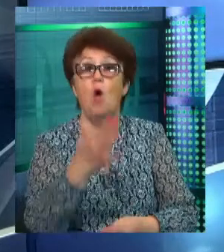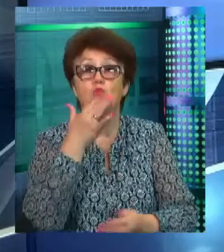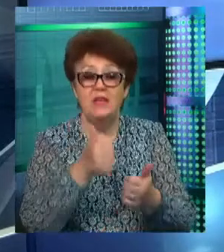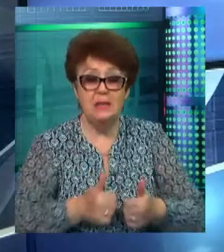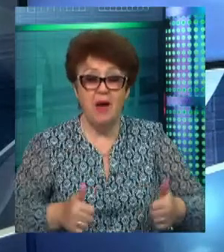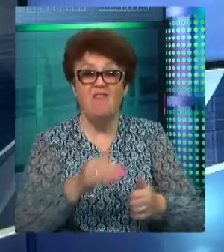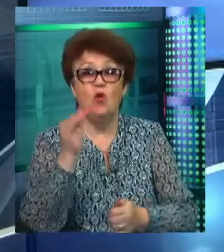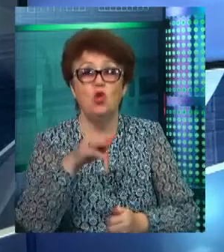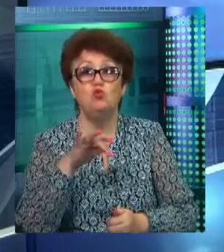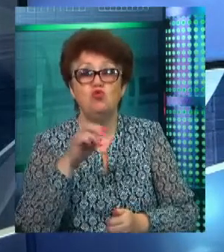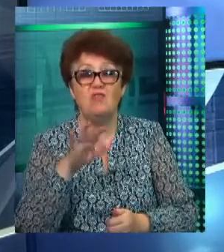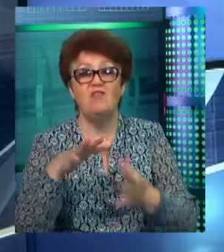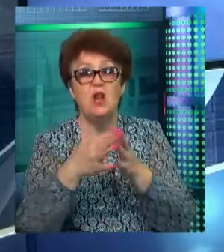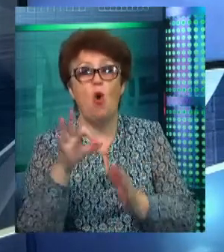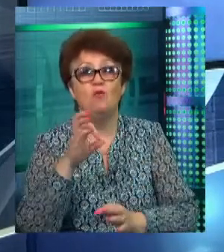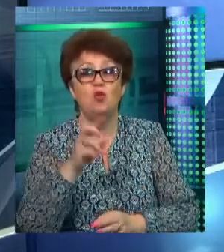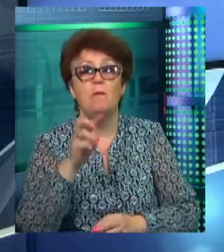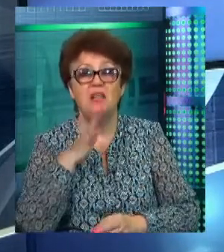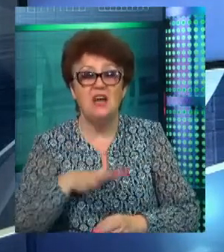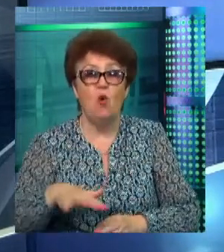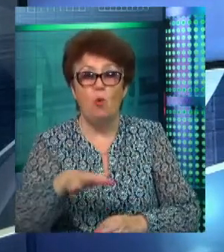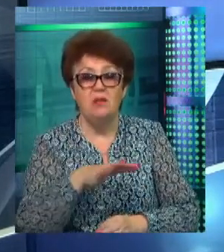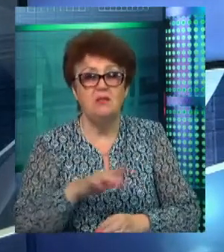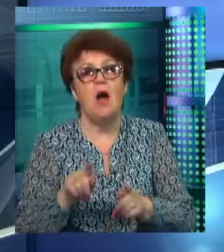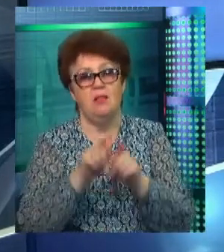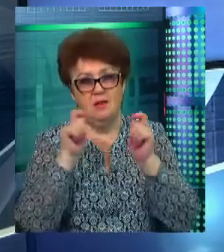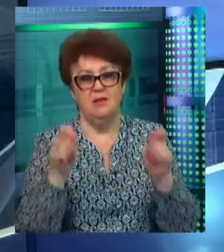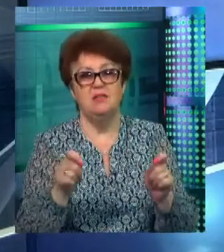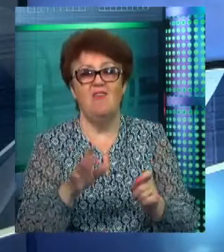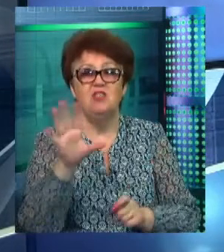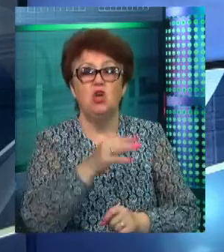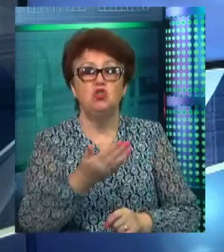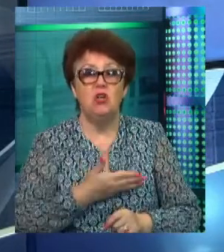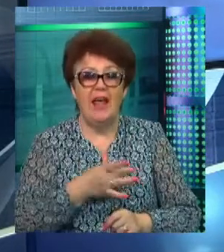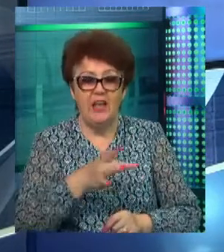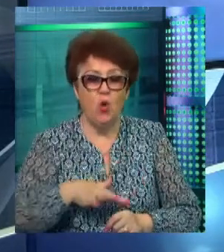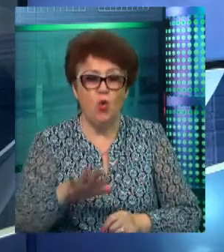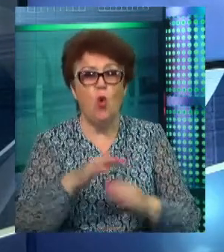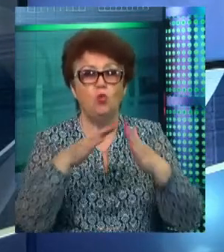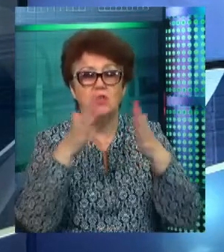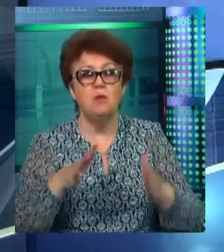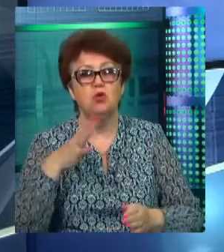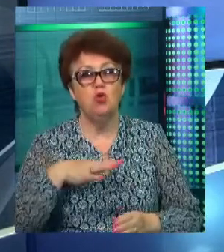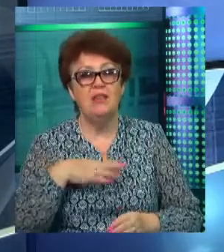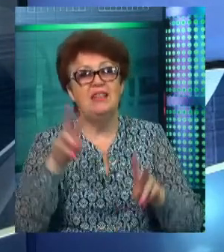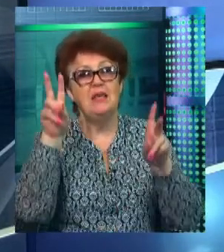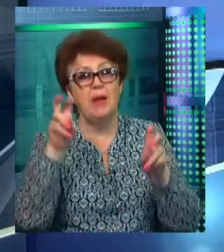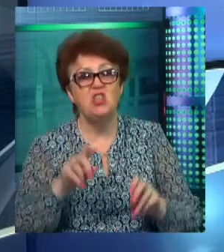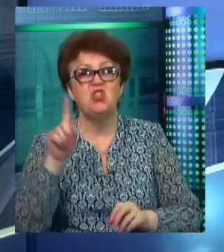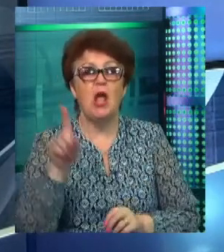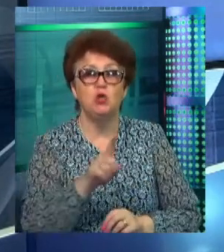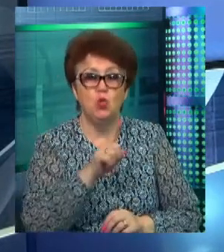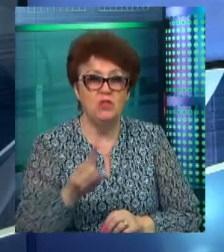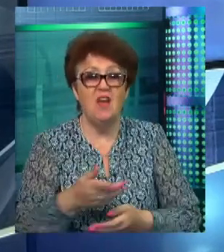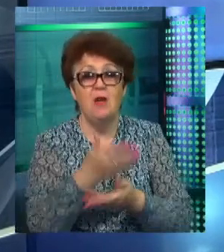федора тютчева в селе овстуг брянской области открылся всех жителей региона усадьба ждет на тематические экскурсии